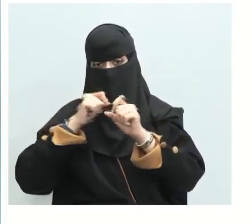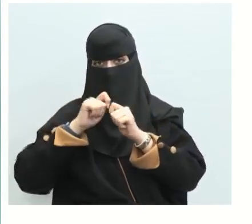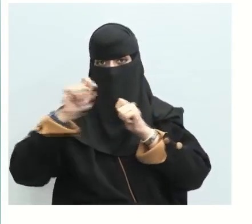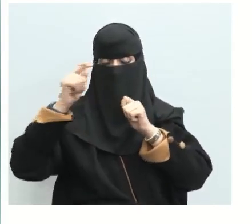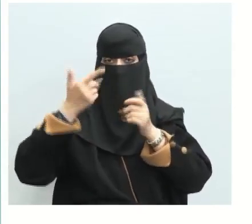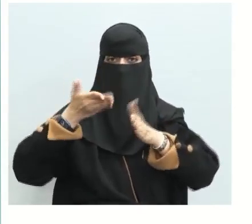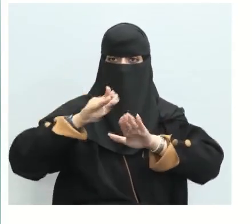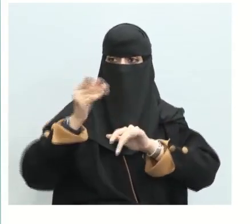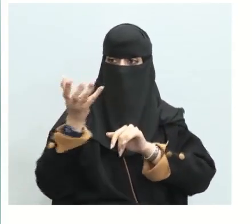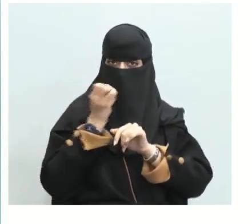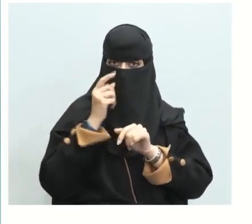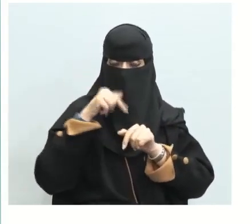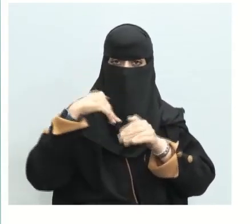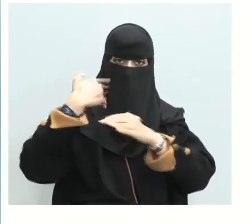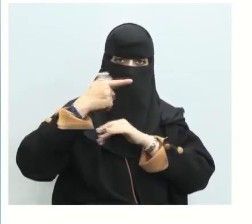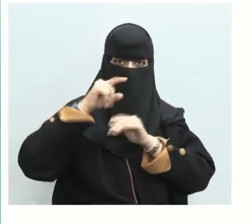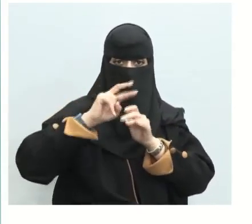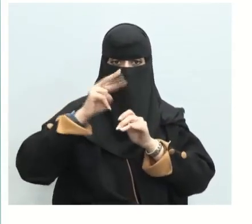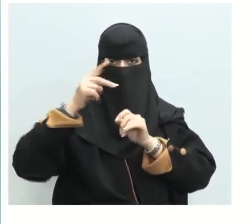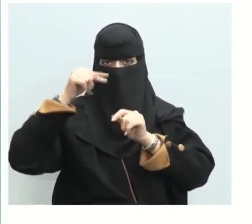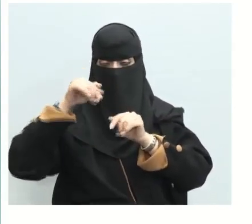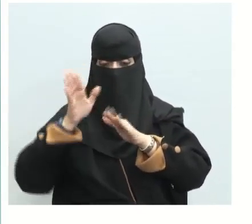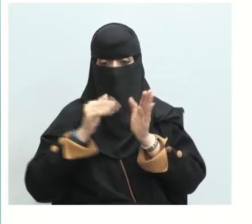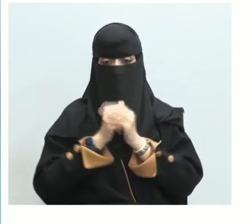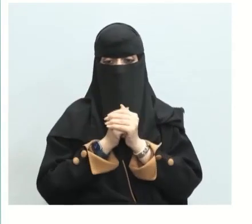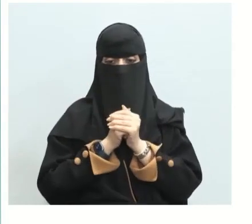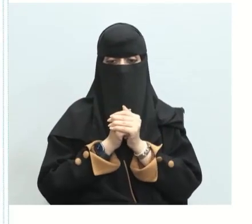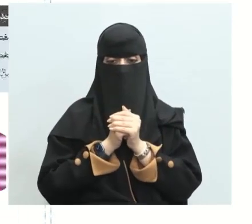بعد ذلك الاستجابة، بعد ذلك الضغط على